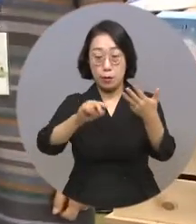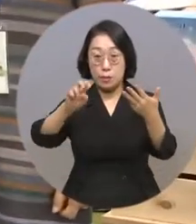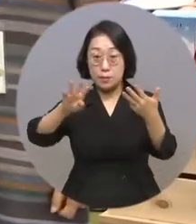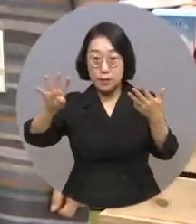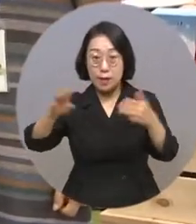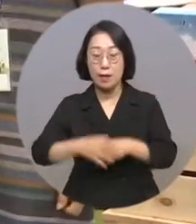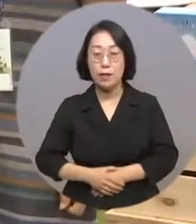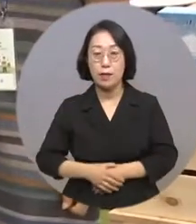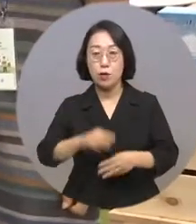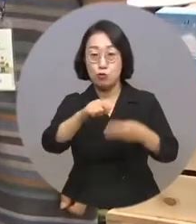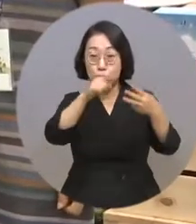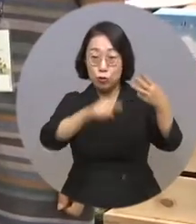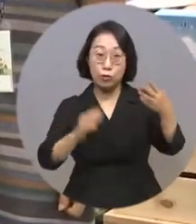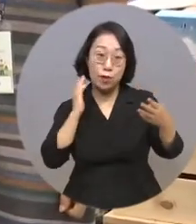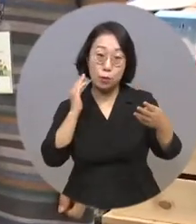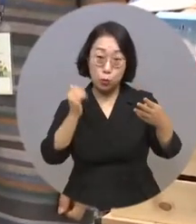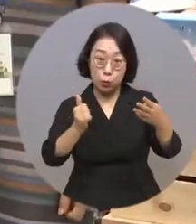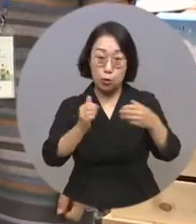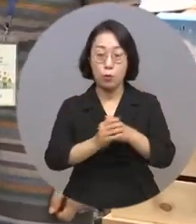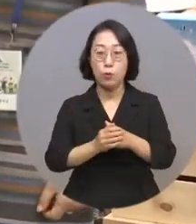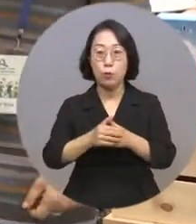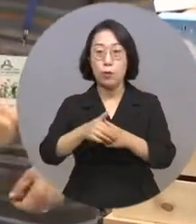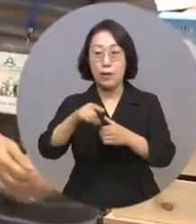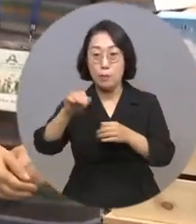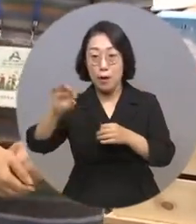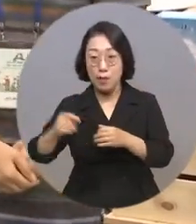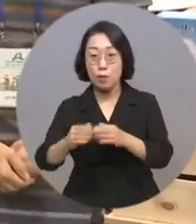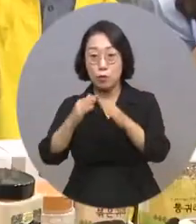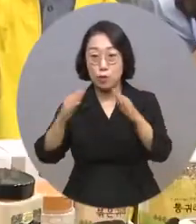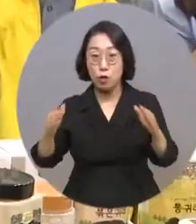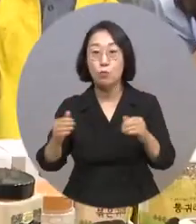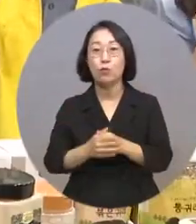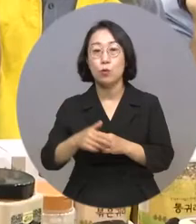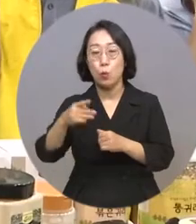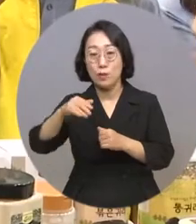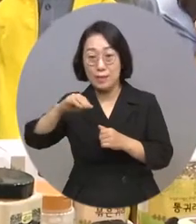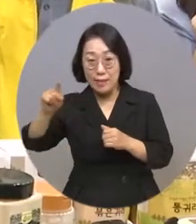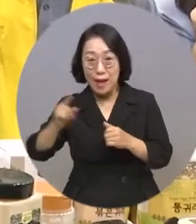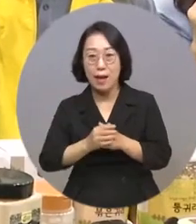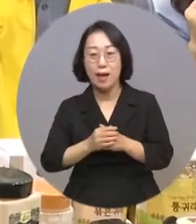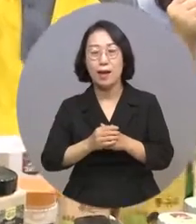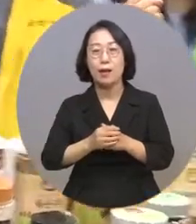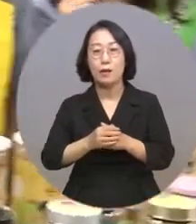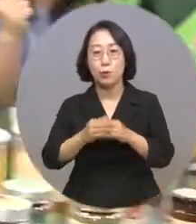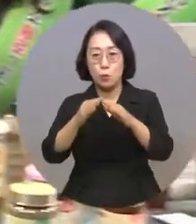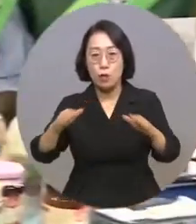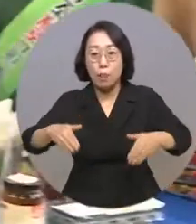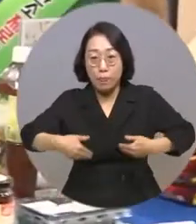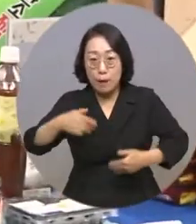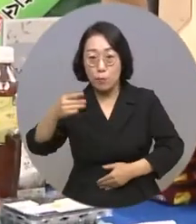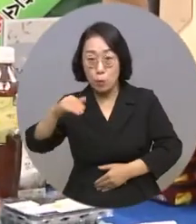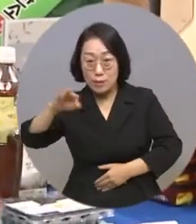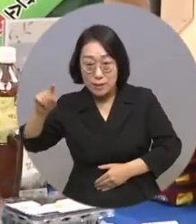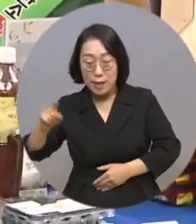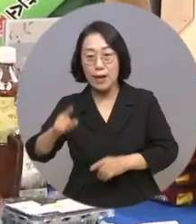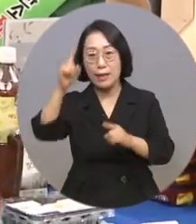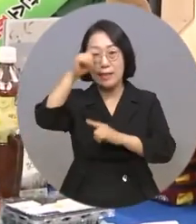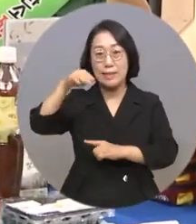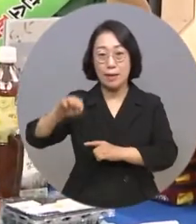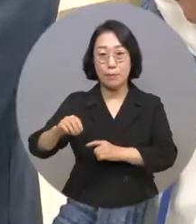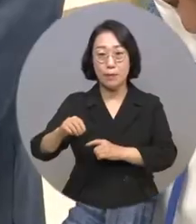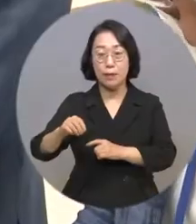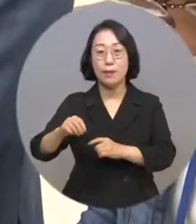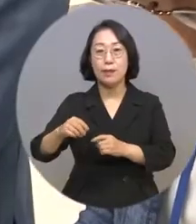24일에는 윤석열 대통령과 김관영 전북도지사, 김영록 전남도지사, 이상민 행정안전부